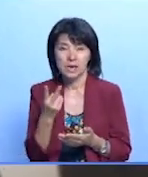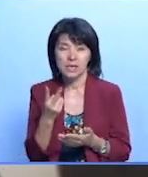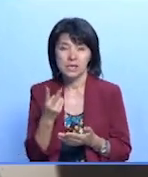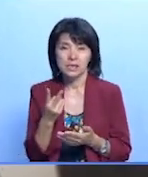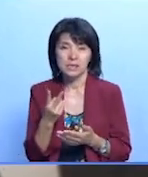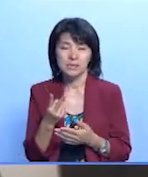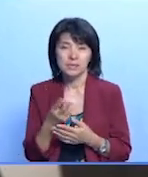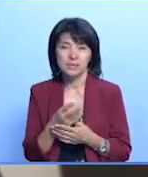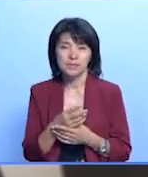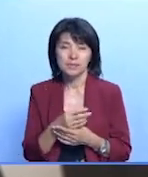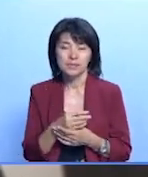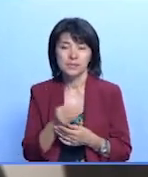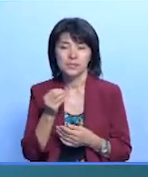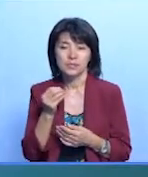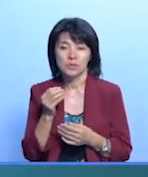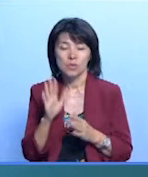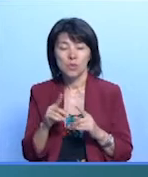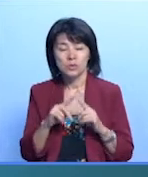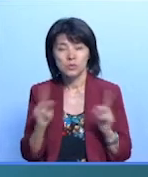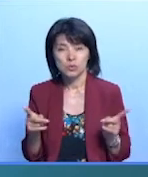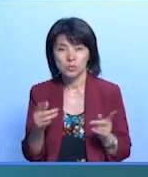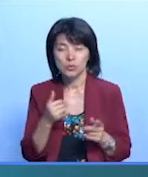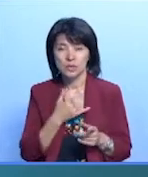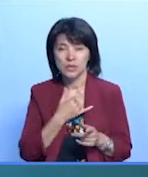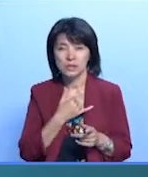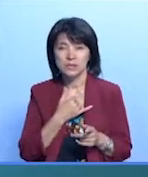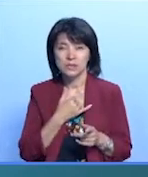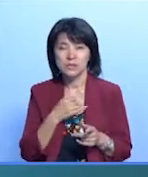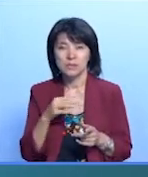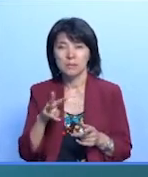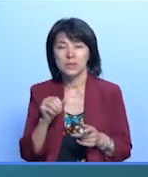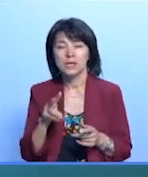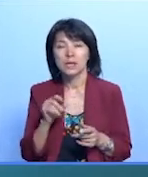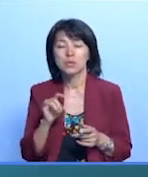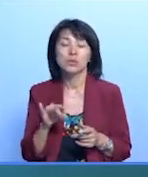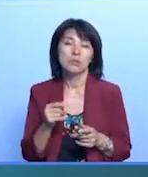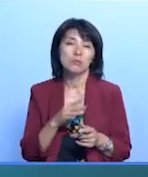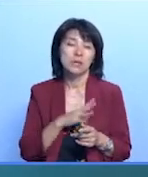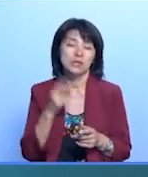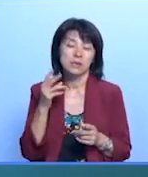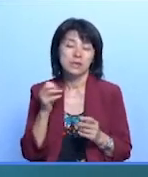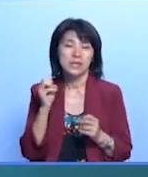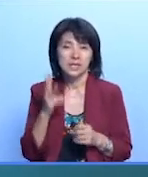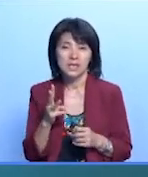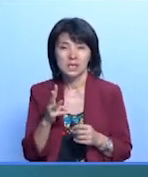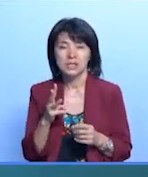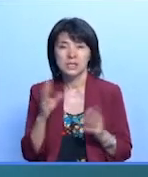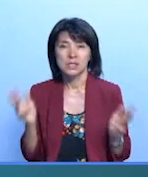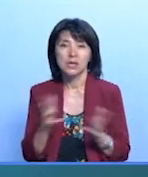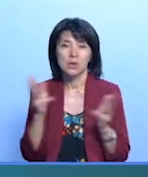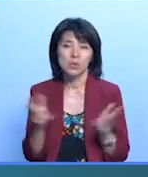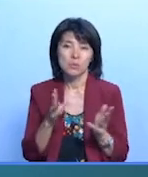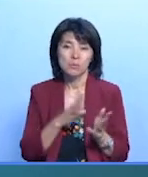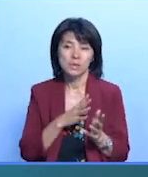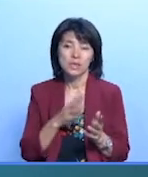кетті. Негізі бізде металлургта 13 өрт шыққан. Мелиораторда